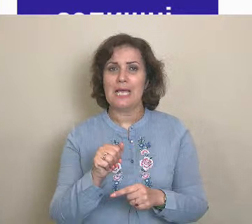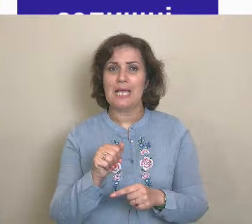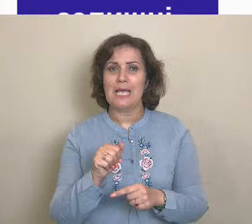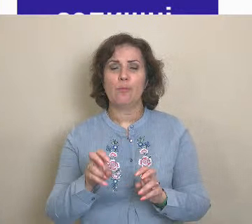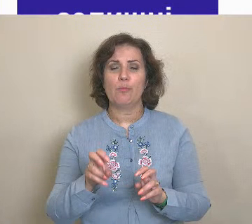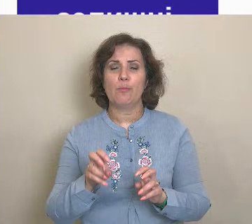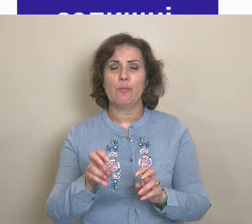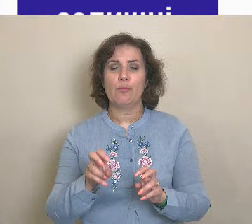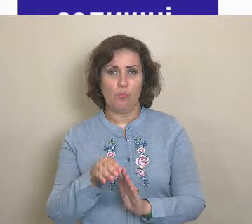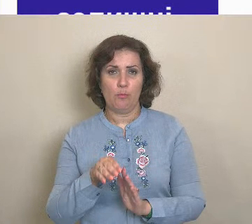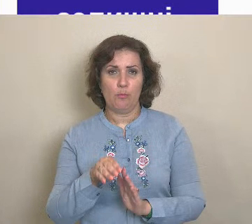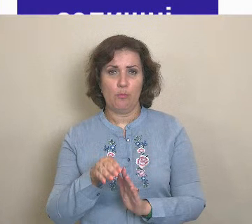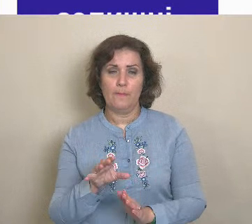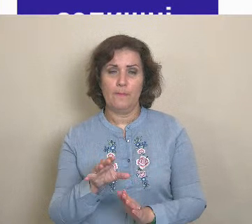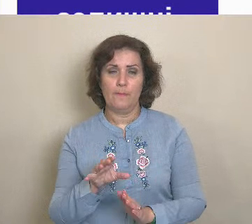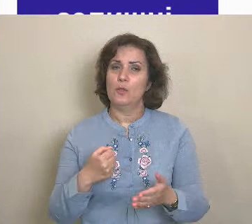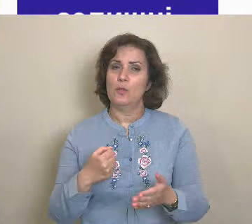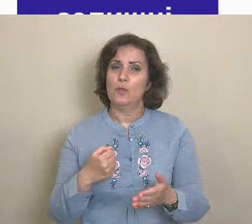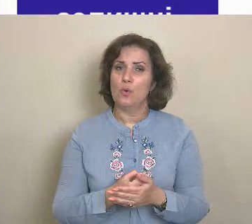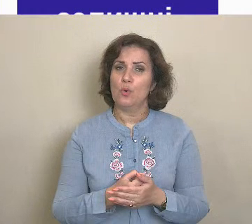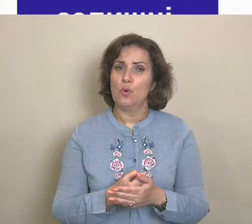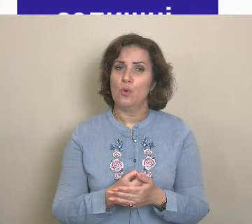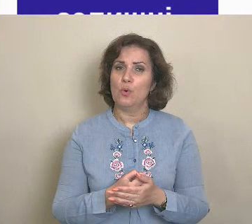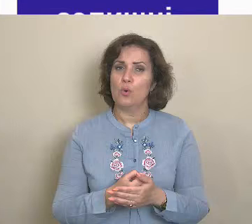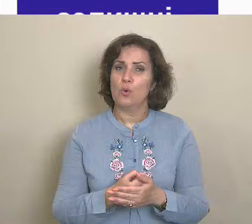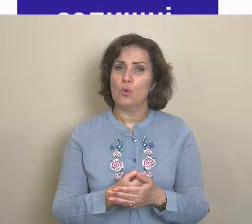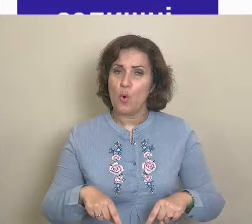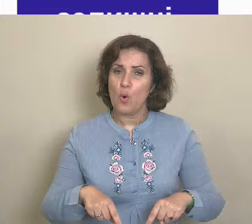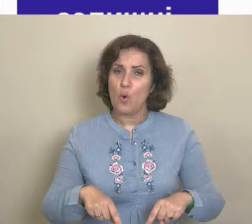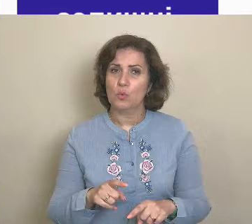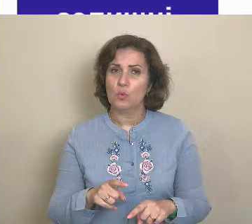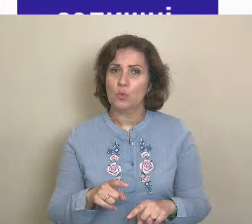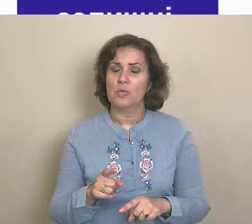виборів, тобто до того органу, до якого обираються.